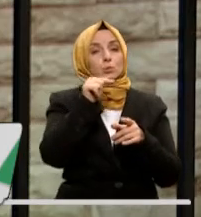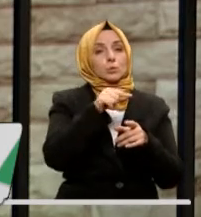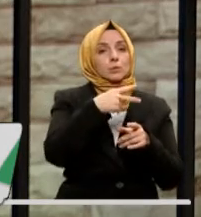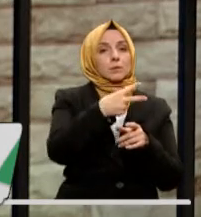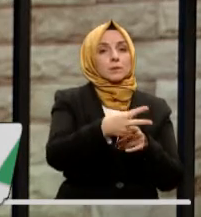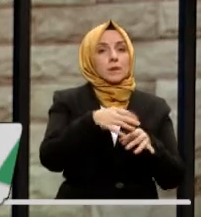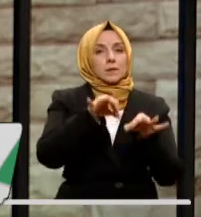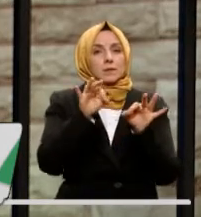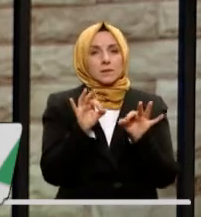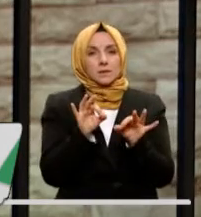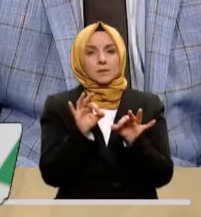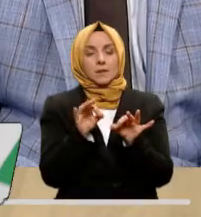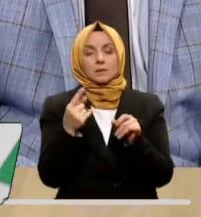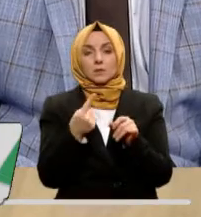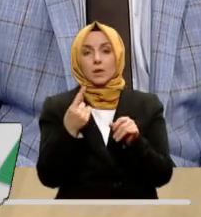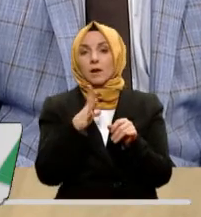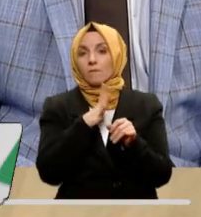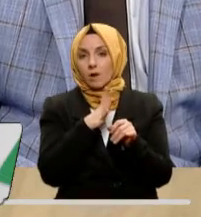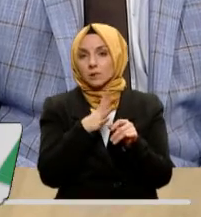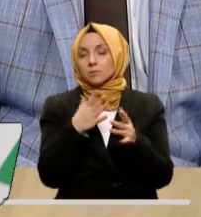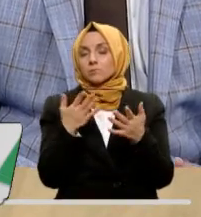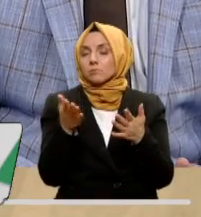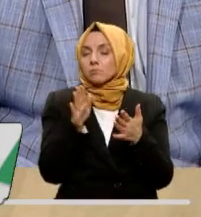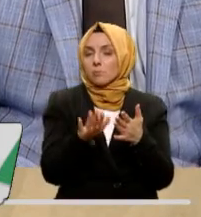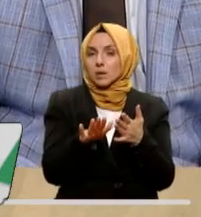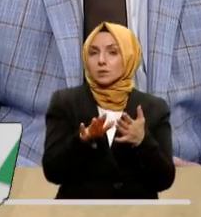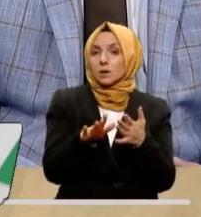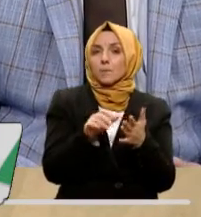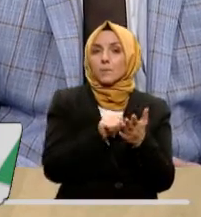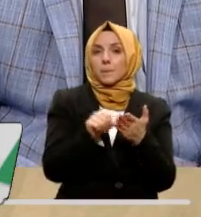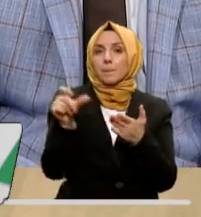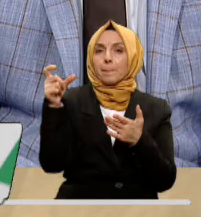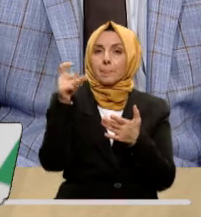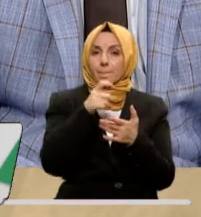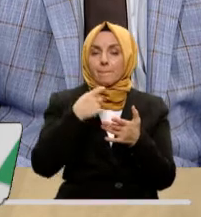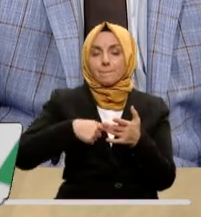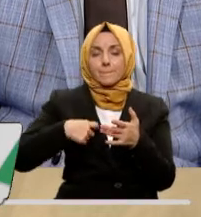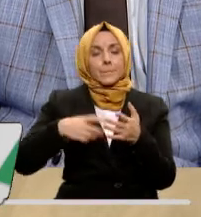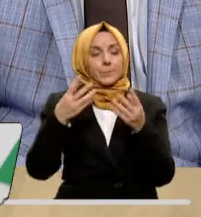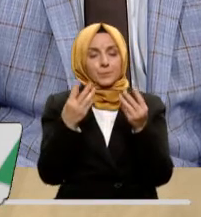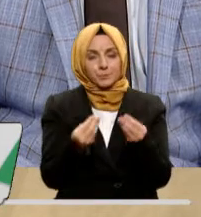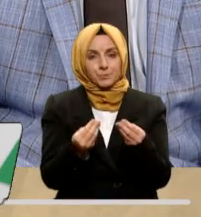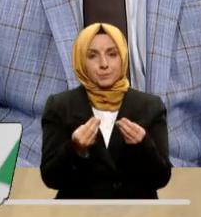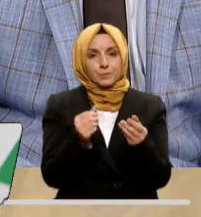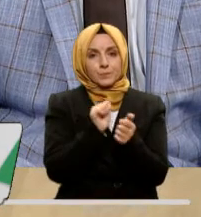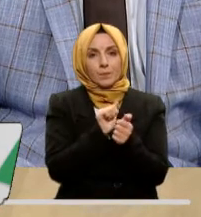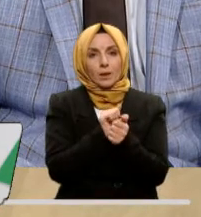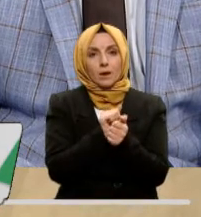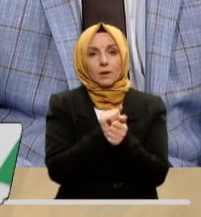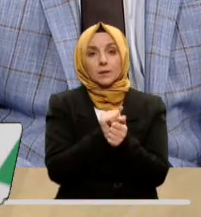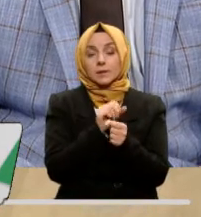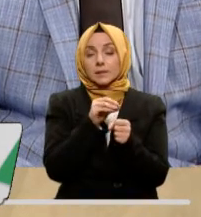aileye hitap eden basılı yay Bir de her ay Özellikle aile